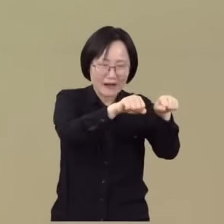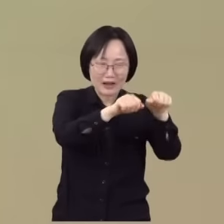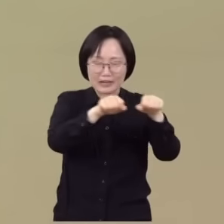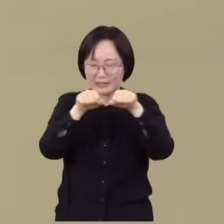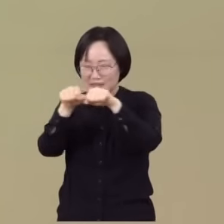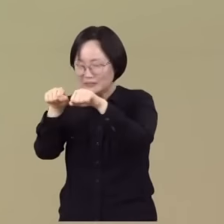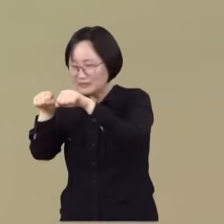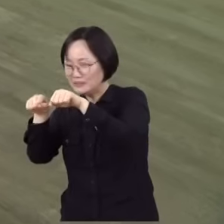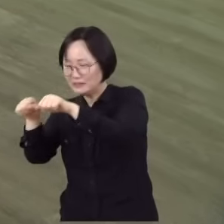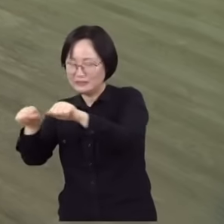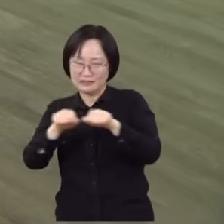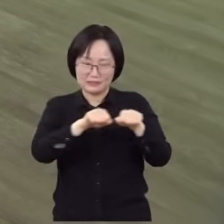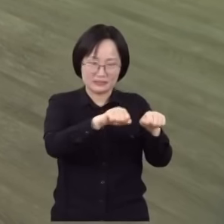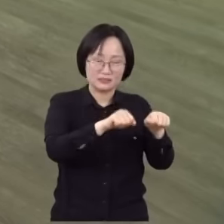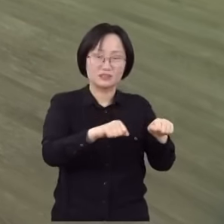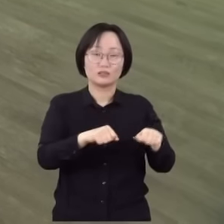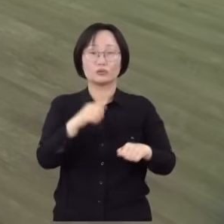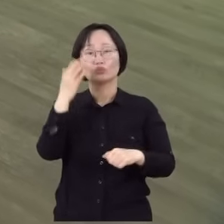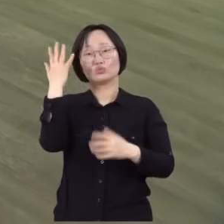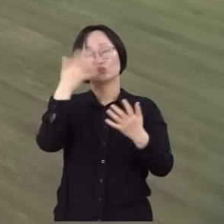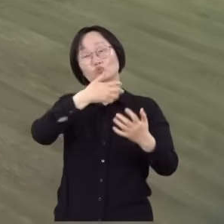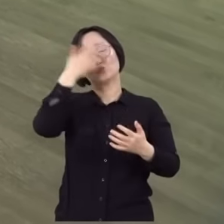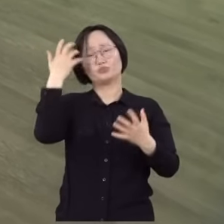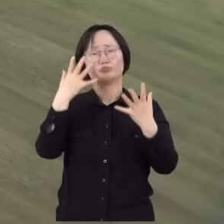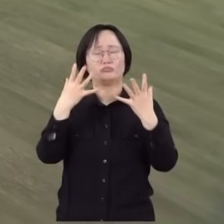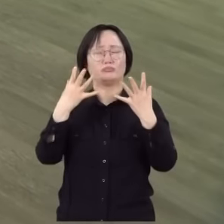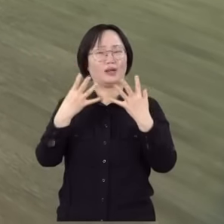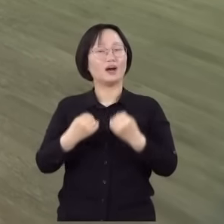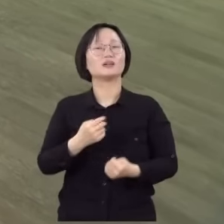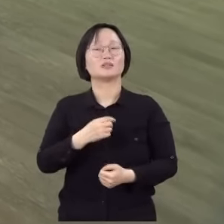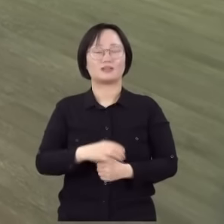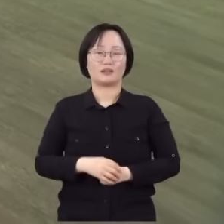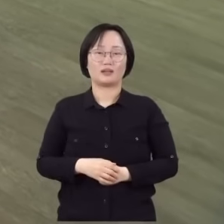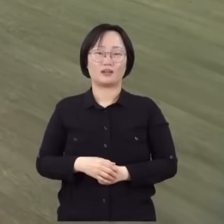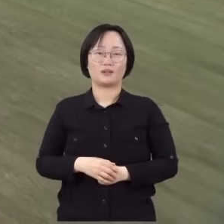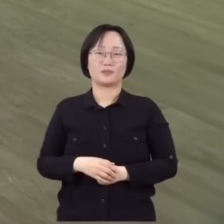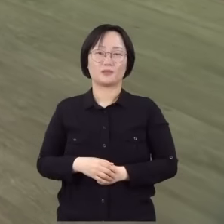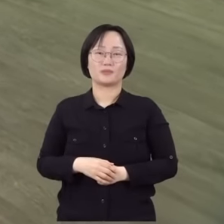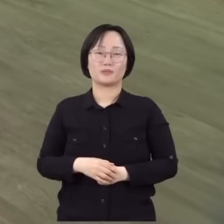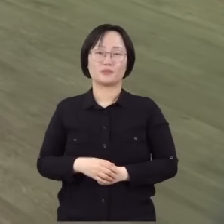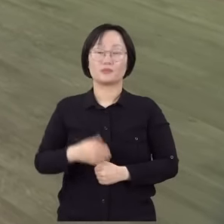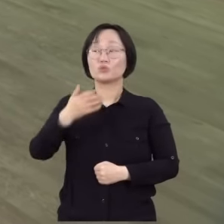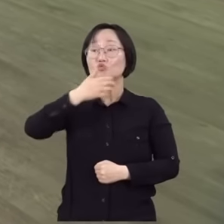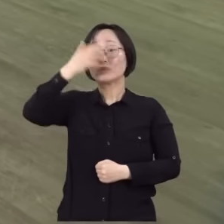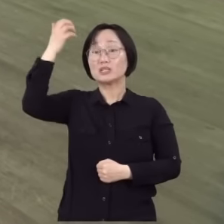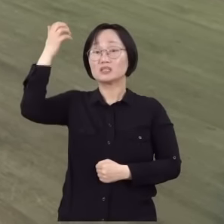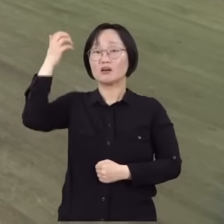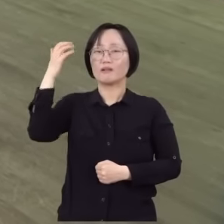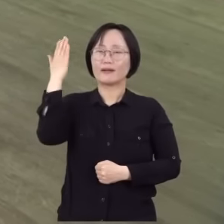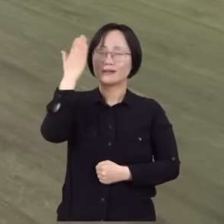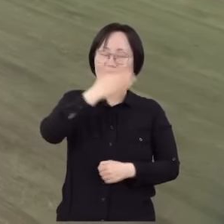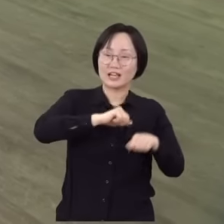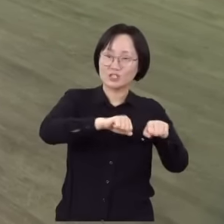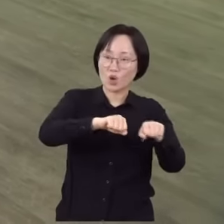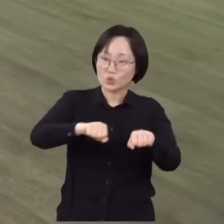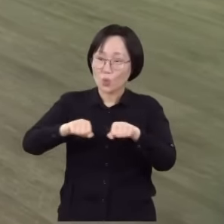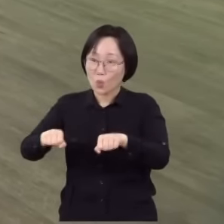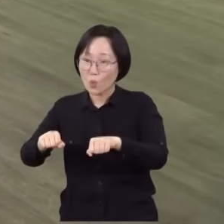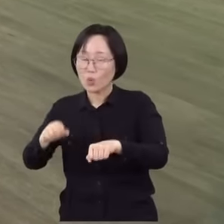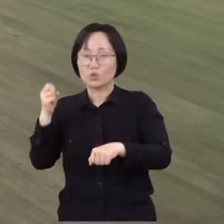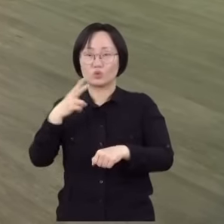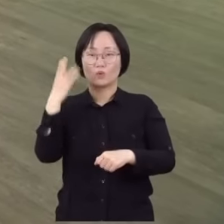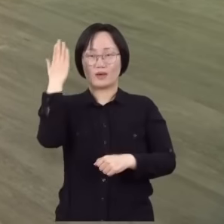여러분 꿈에서 깨끗하게 목욕하고 깨끗하게 몸을 닦는 꿈도 업장이 소멸하는